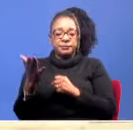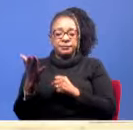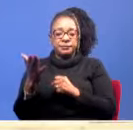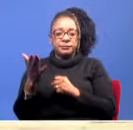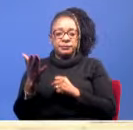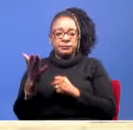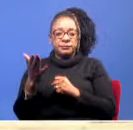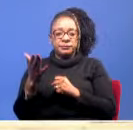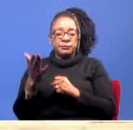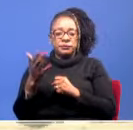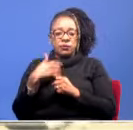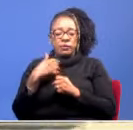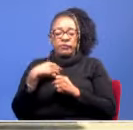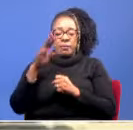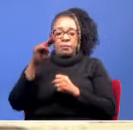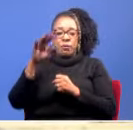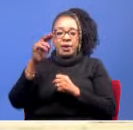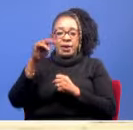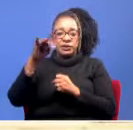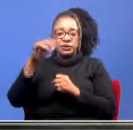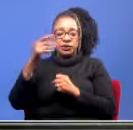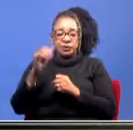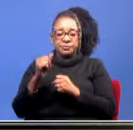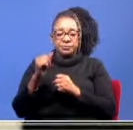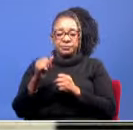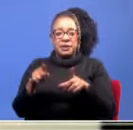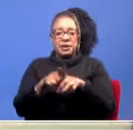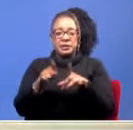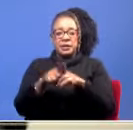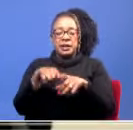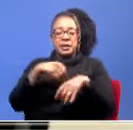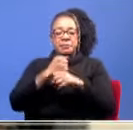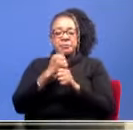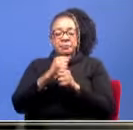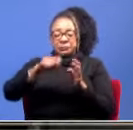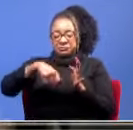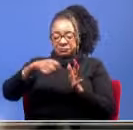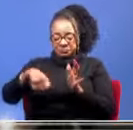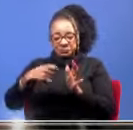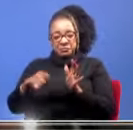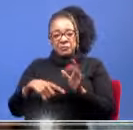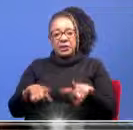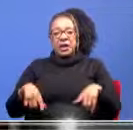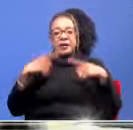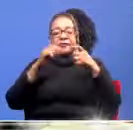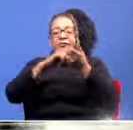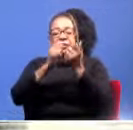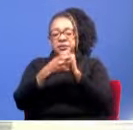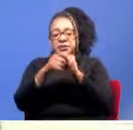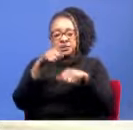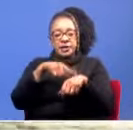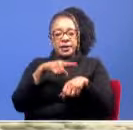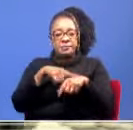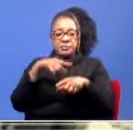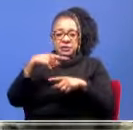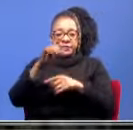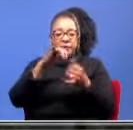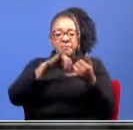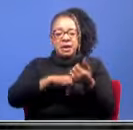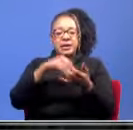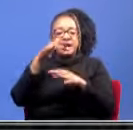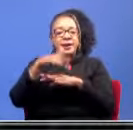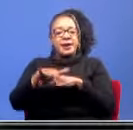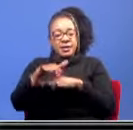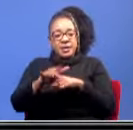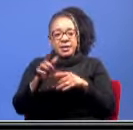Tunakutana na Mwanaisha akitayarisha chamcha. Maisha yake yalibadilika ghafla wakati alipoolewa mapema na